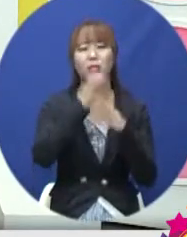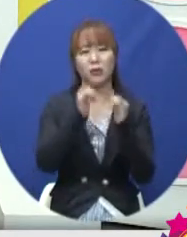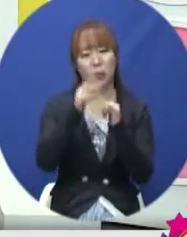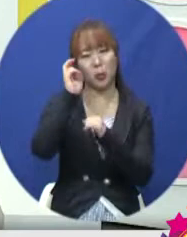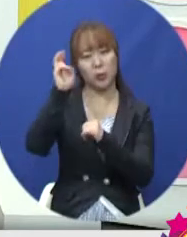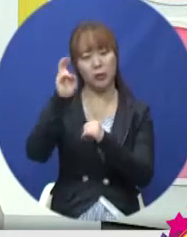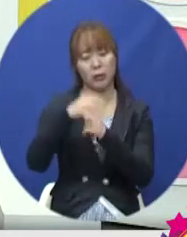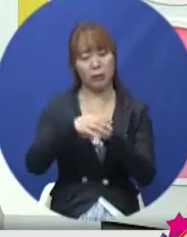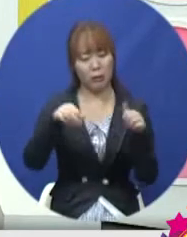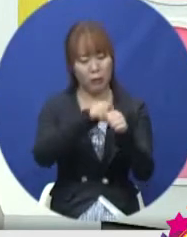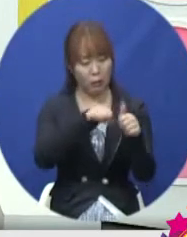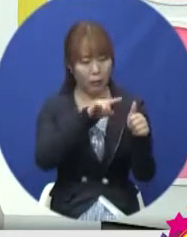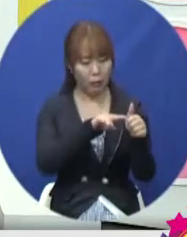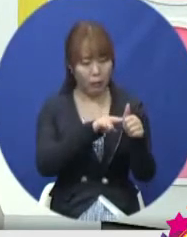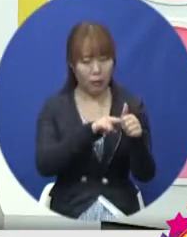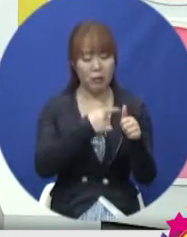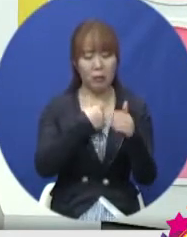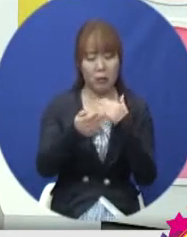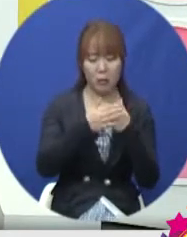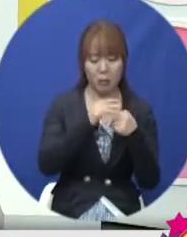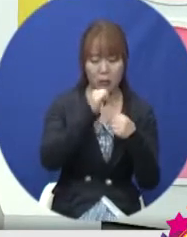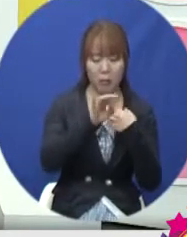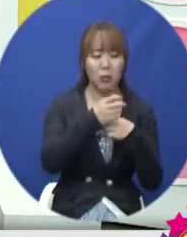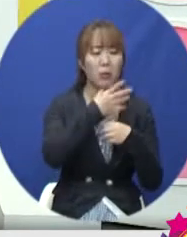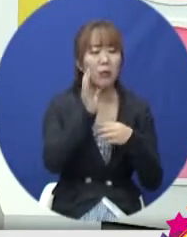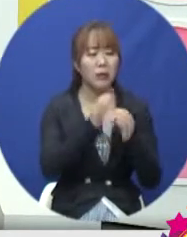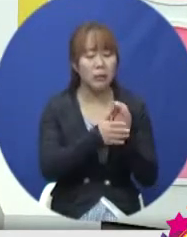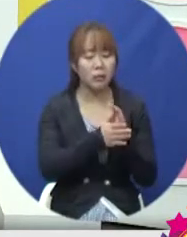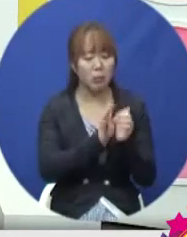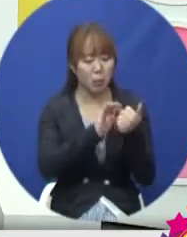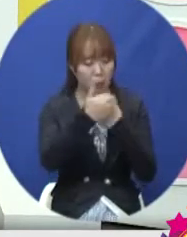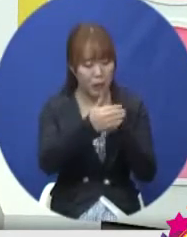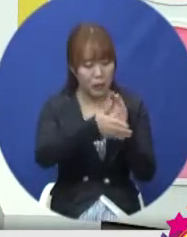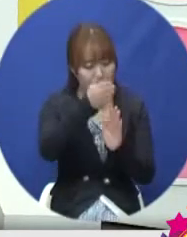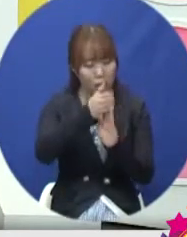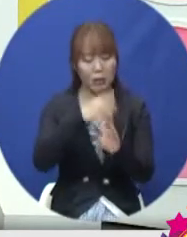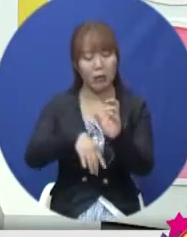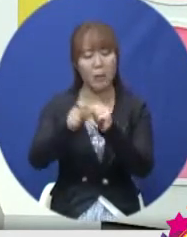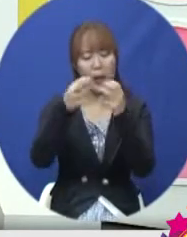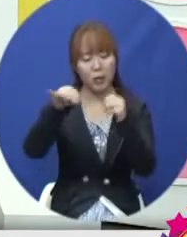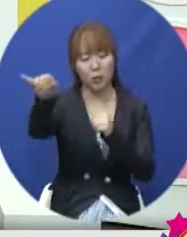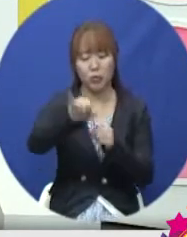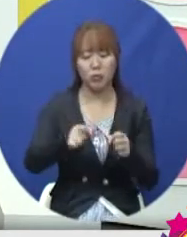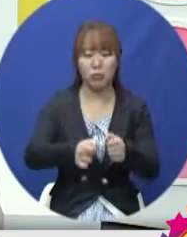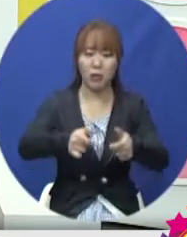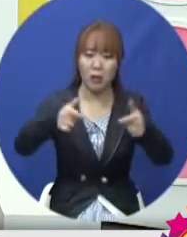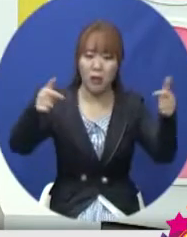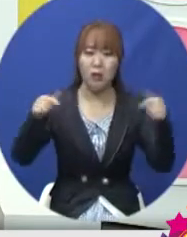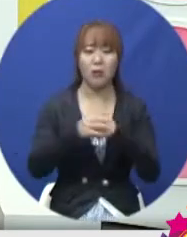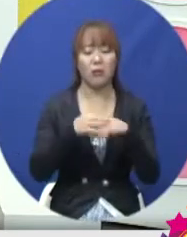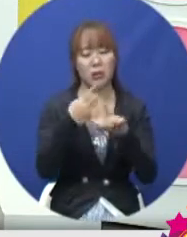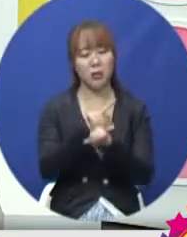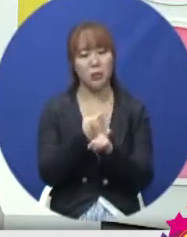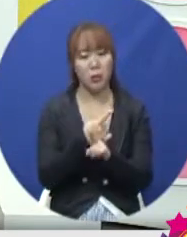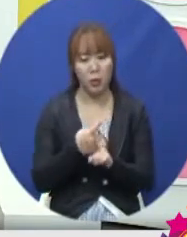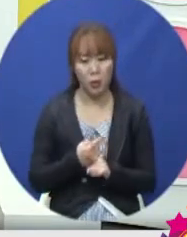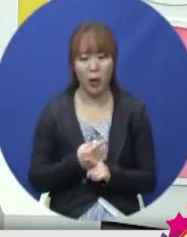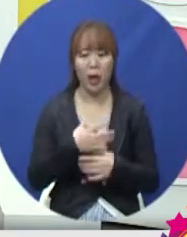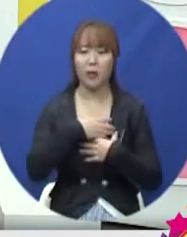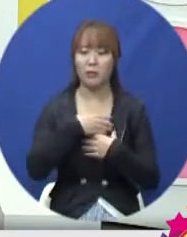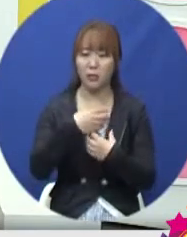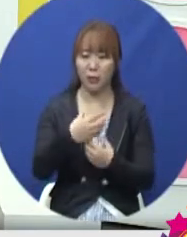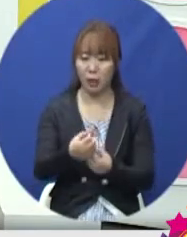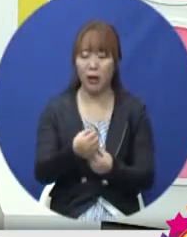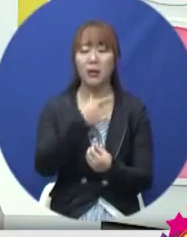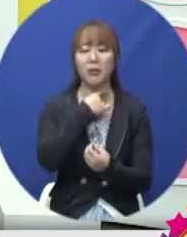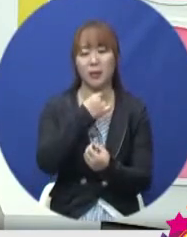어르신들 혹여 학대 받으신 분들에 대한 네. 보호 시설이 전국적으로 좀 더 많이 생겨서 그 치료를 또 받으시고 안정을